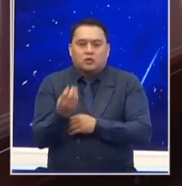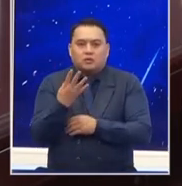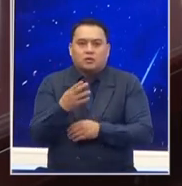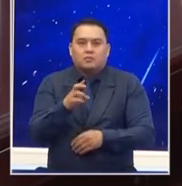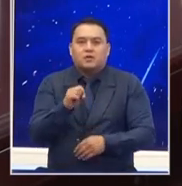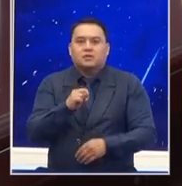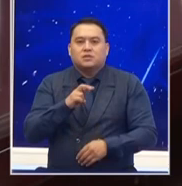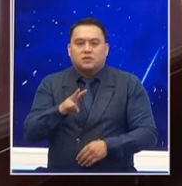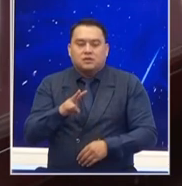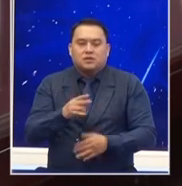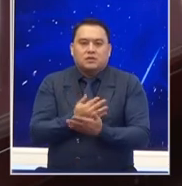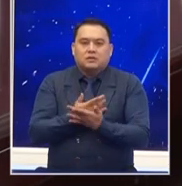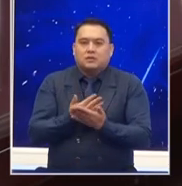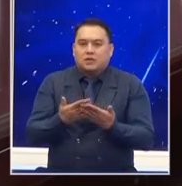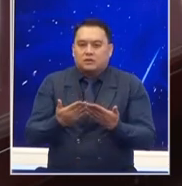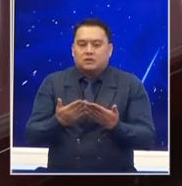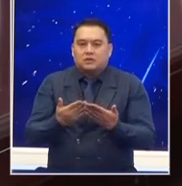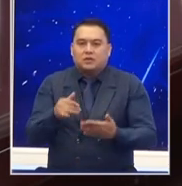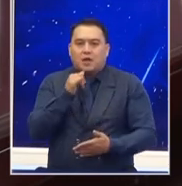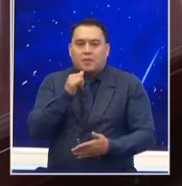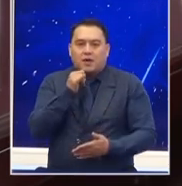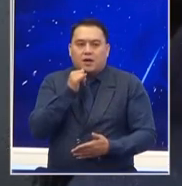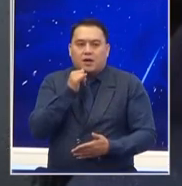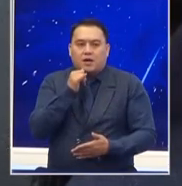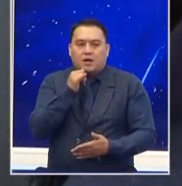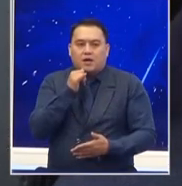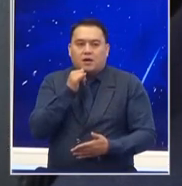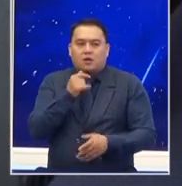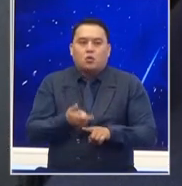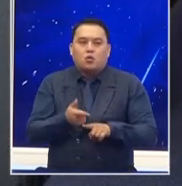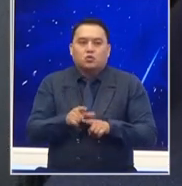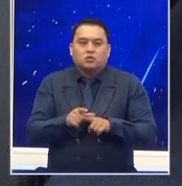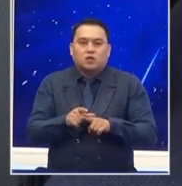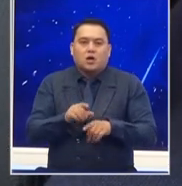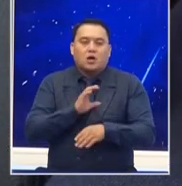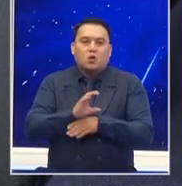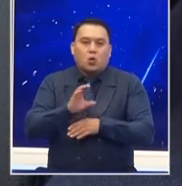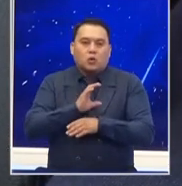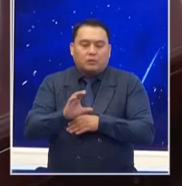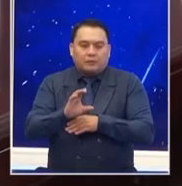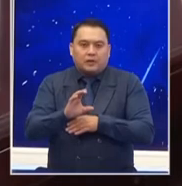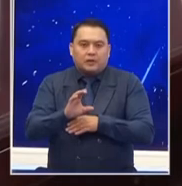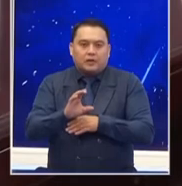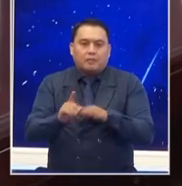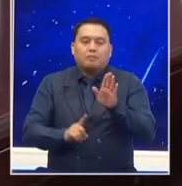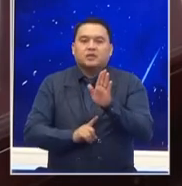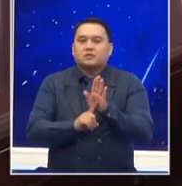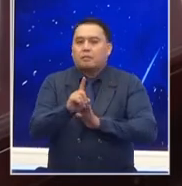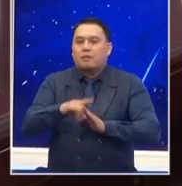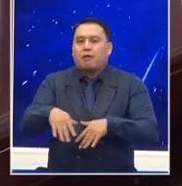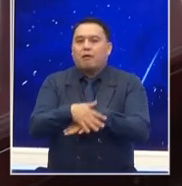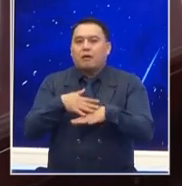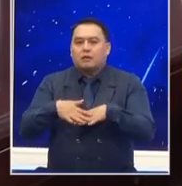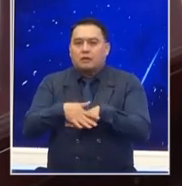бензин, дизельдік отындар және темекі өнімдері кіреді. Осы өнімдерді өндіргеннен бастап